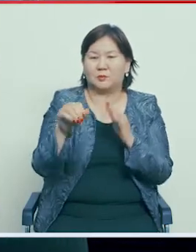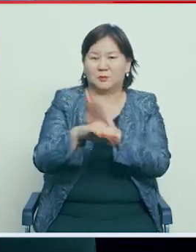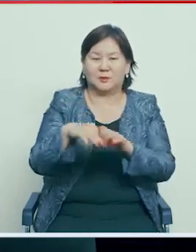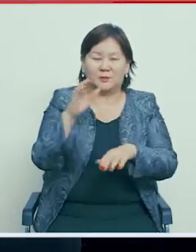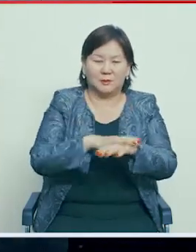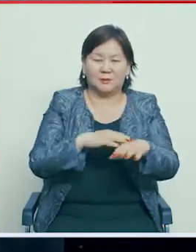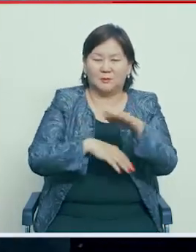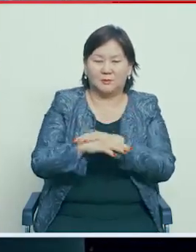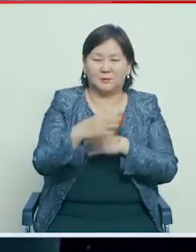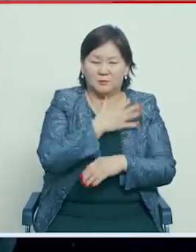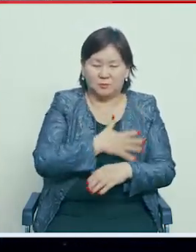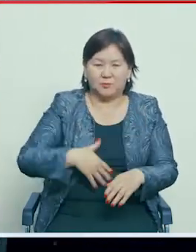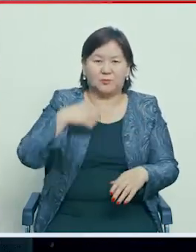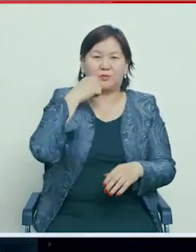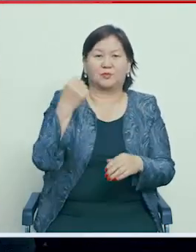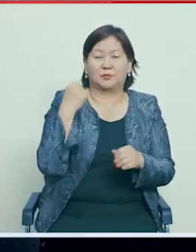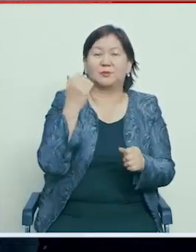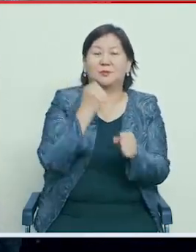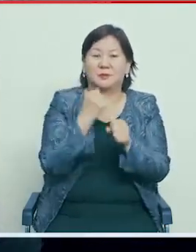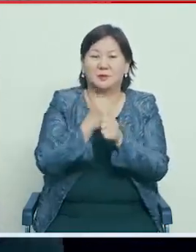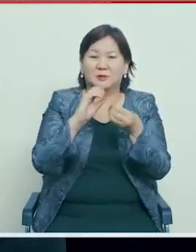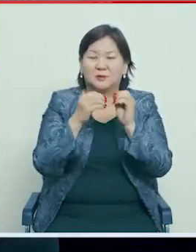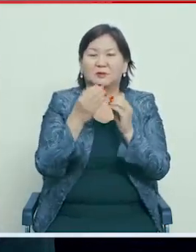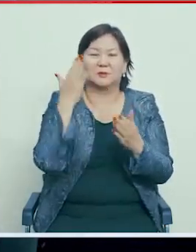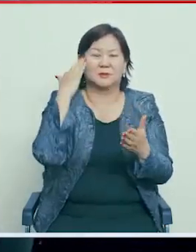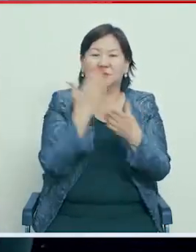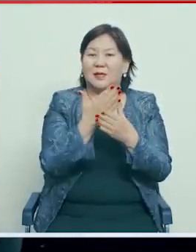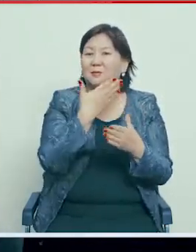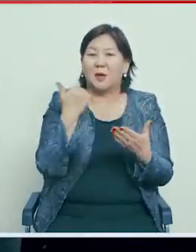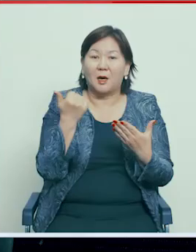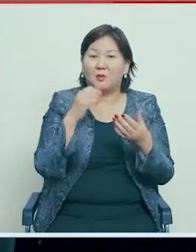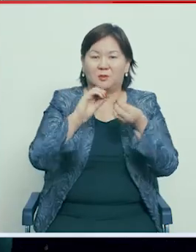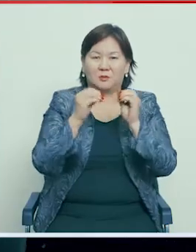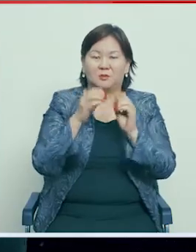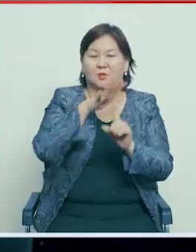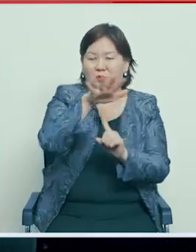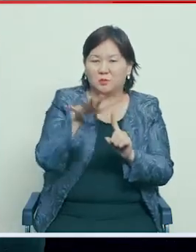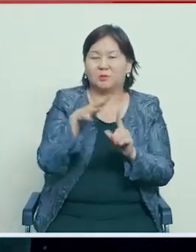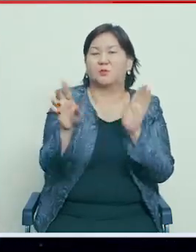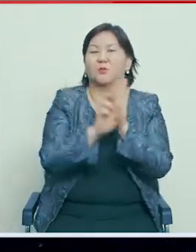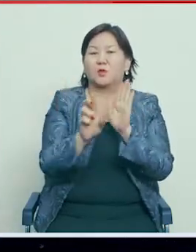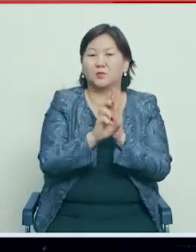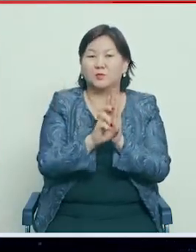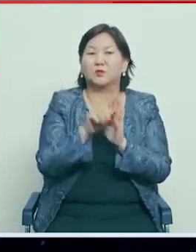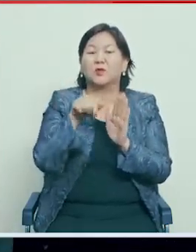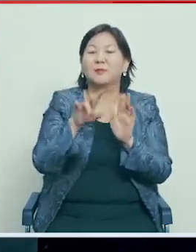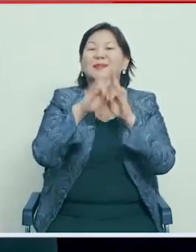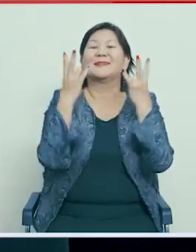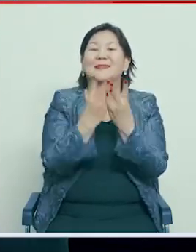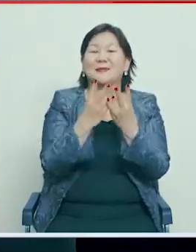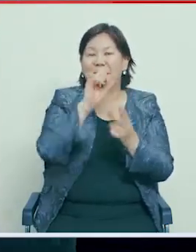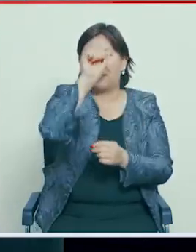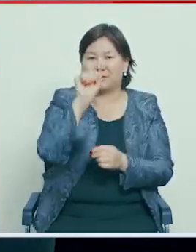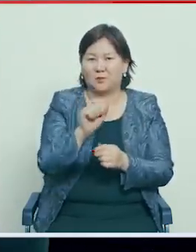гар хүлэн бүтэн одоо бүхэл юм хийж чадна. Ямар саад байхгүйгээр энэ орчлонд амьдрах боломжтой. Энэ юу нийгмийн